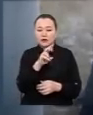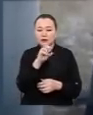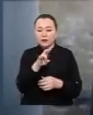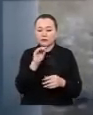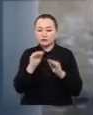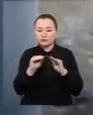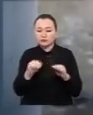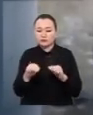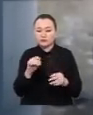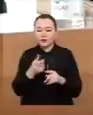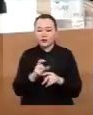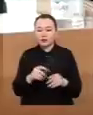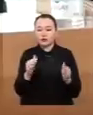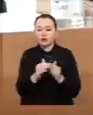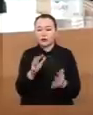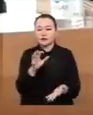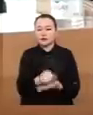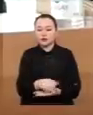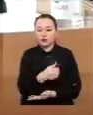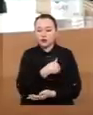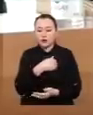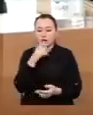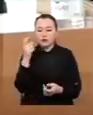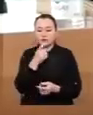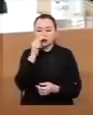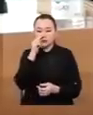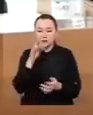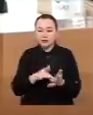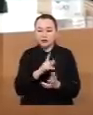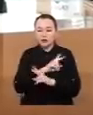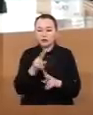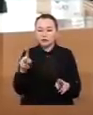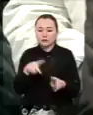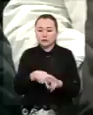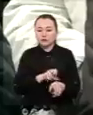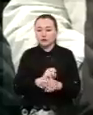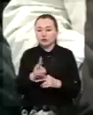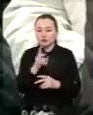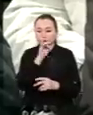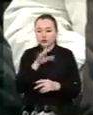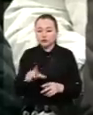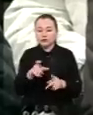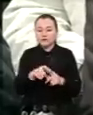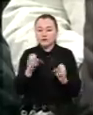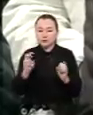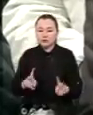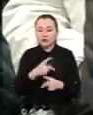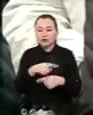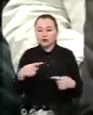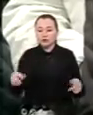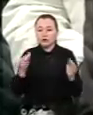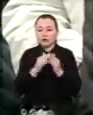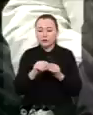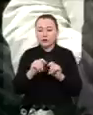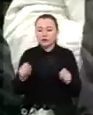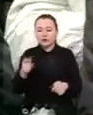Вот зацепились за эти дома. В СПК Шымкента рассказали, что никого принудительно выселять не будут. По словам специалистов, некоторые дома